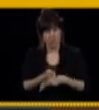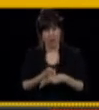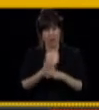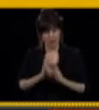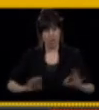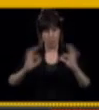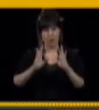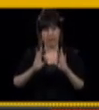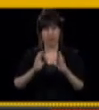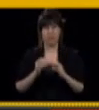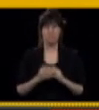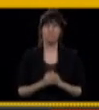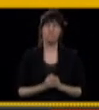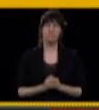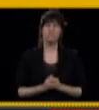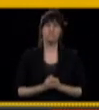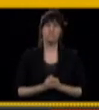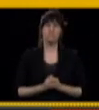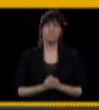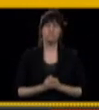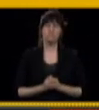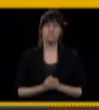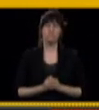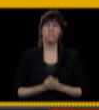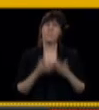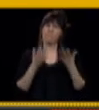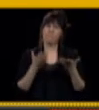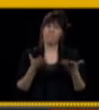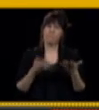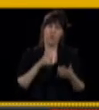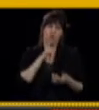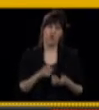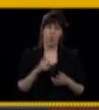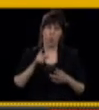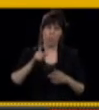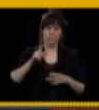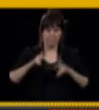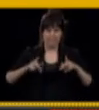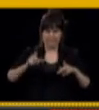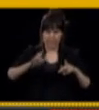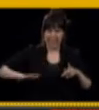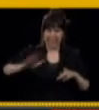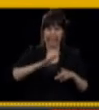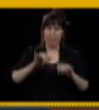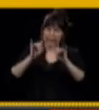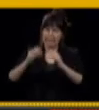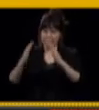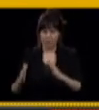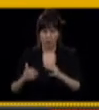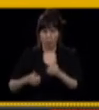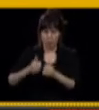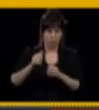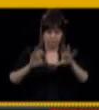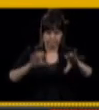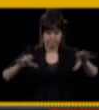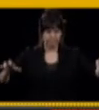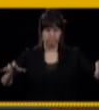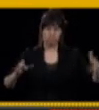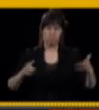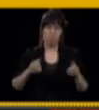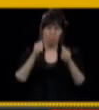est un îlot qui refusent de gens qui restent à la maison maintenant je termine avec mon merci de joe